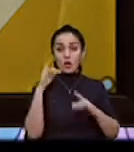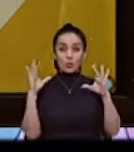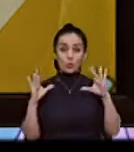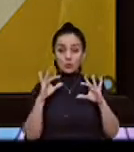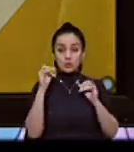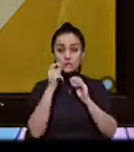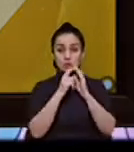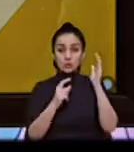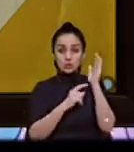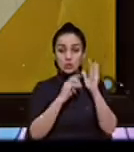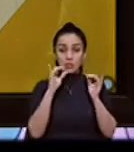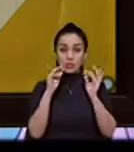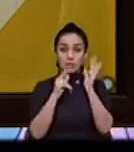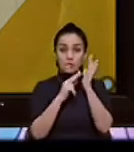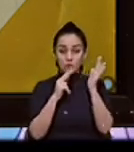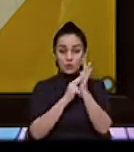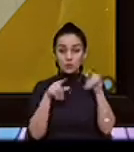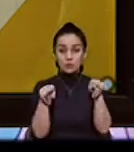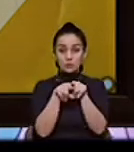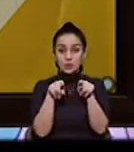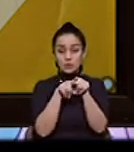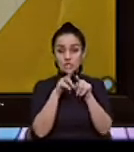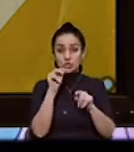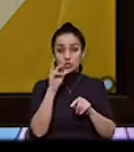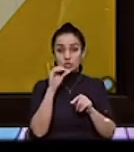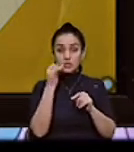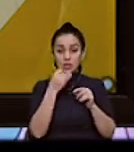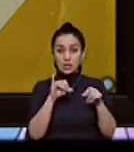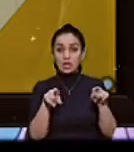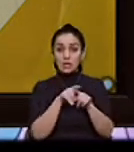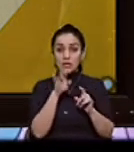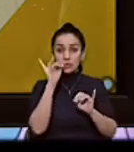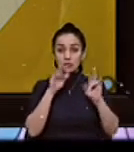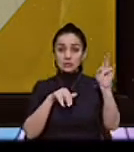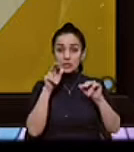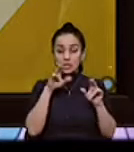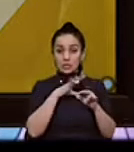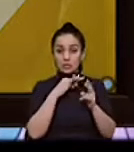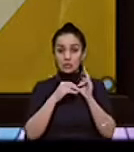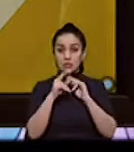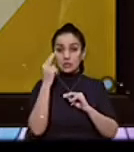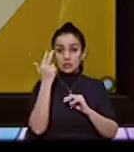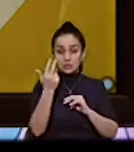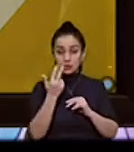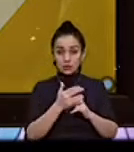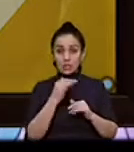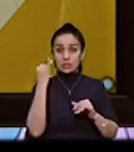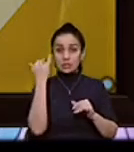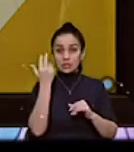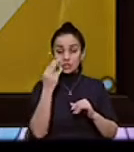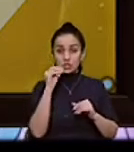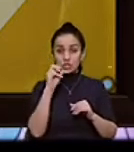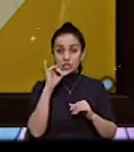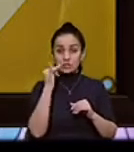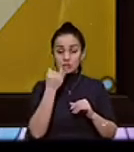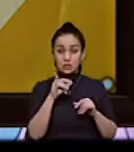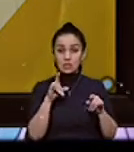1, 2, 3, 4, 5, 6, 7, 8. Круг разделили на 8 одинаковых частей и закрасили 3.